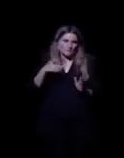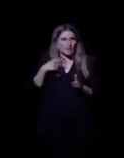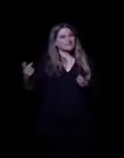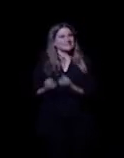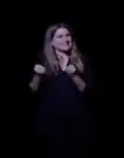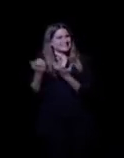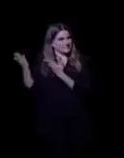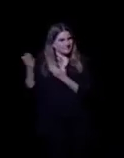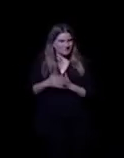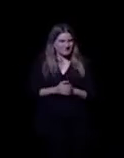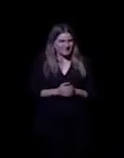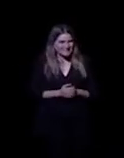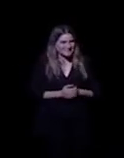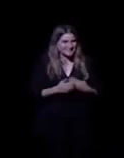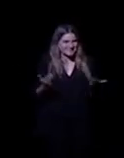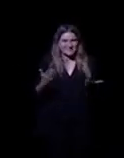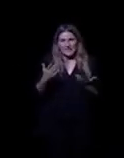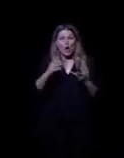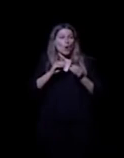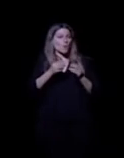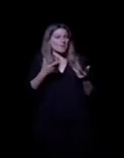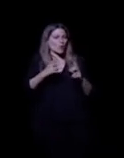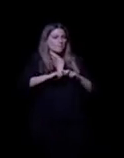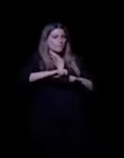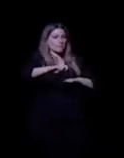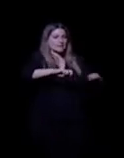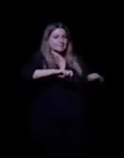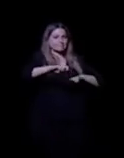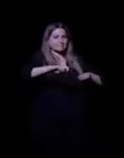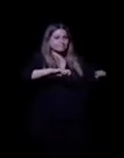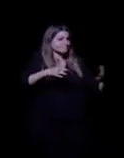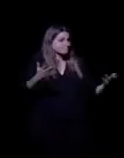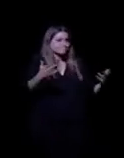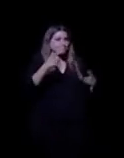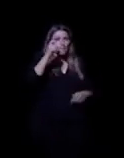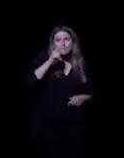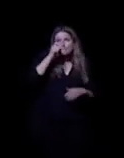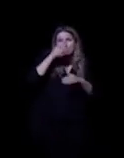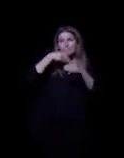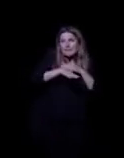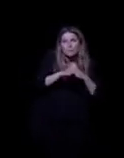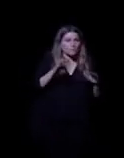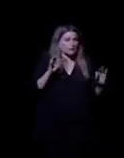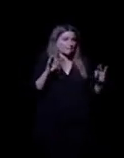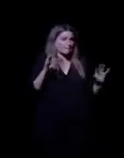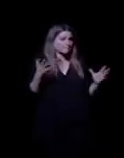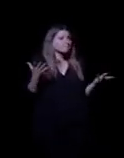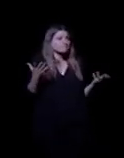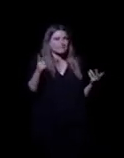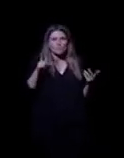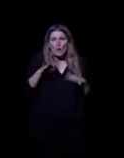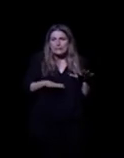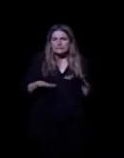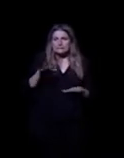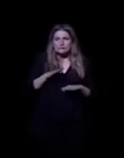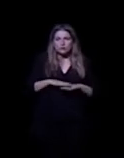pub, à un problème de mobilité. Il n'y avait pas de transport en commun, il n'y avait pas de métro, donc il fallait faire avec les moyens du bord.